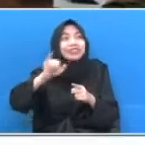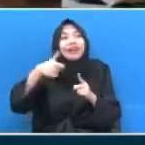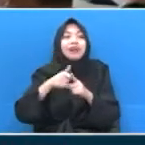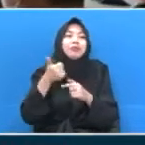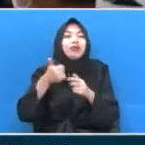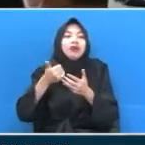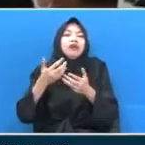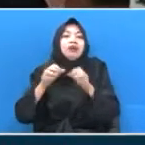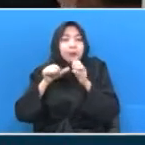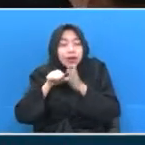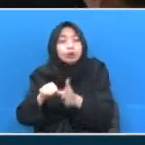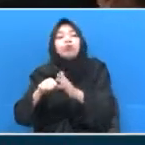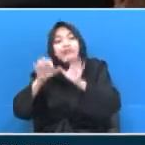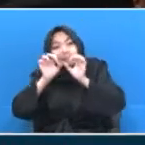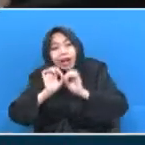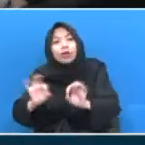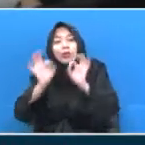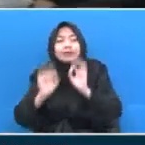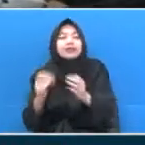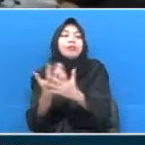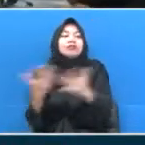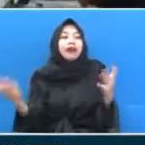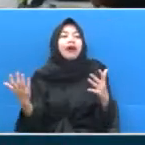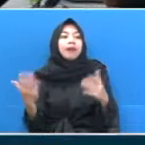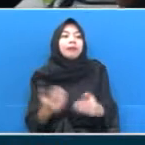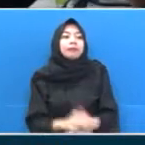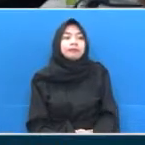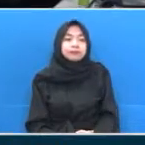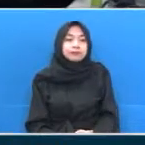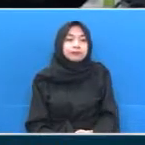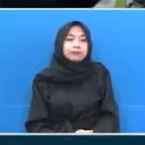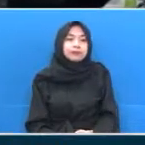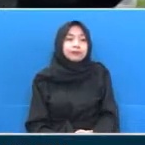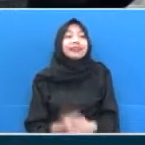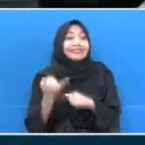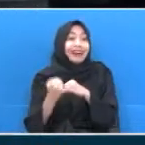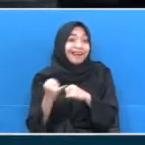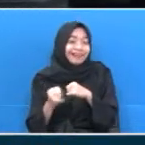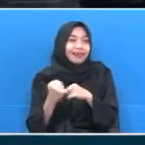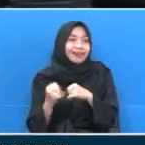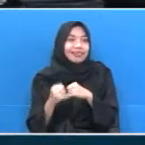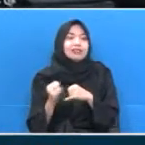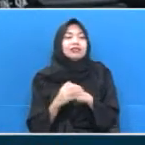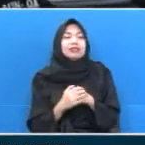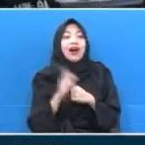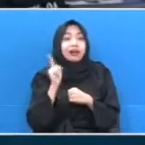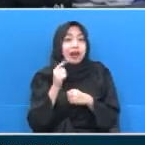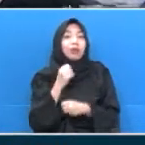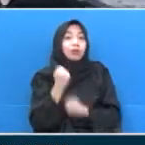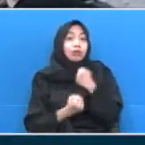namanya menjadi harus menjadi perhatian yang terakhir kami juga melakukan upaya-upaya